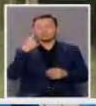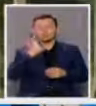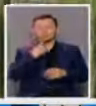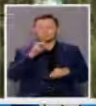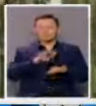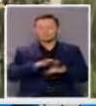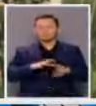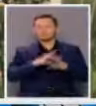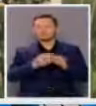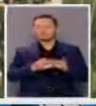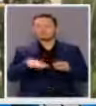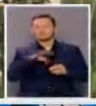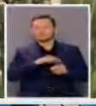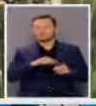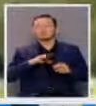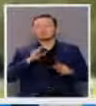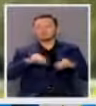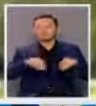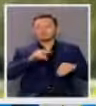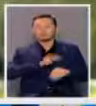возможностями высажено на улицах города более